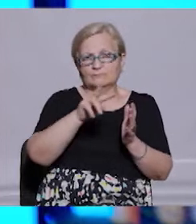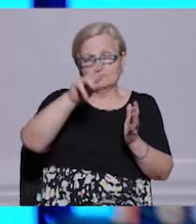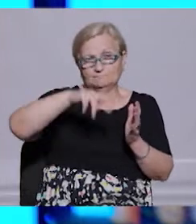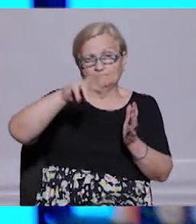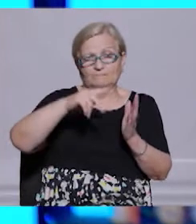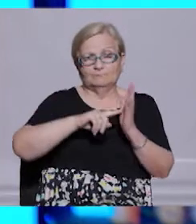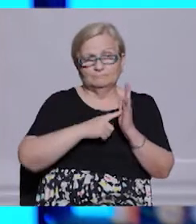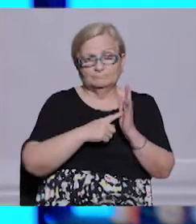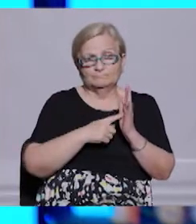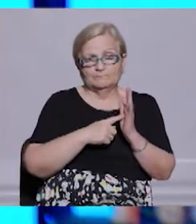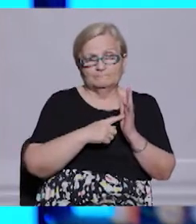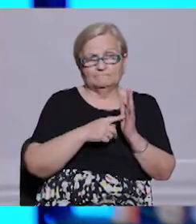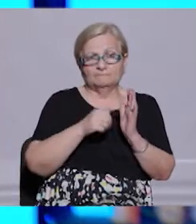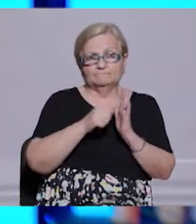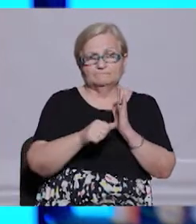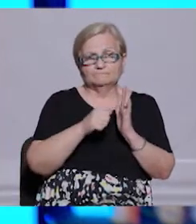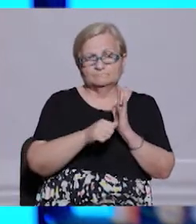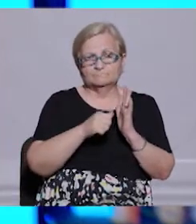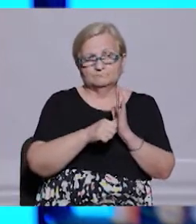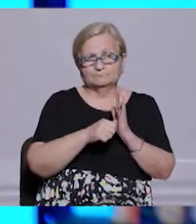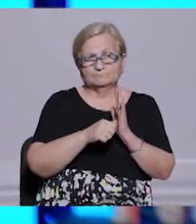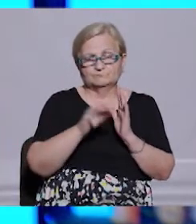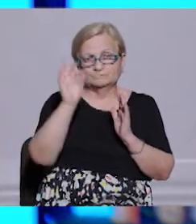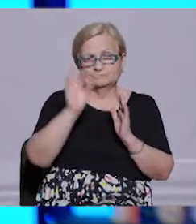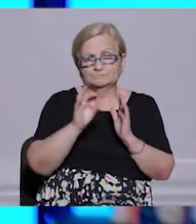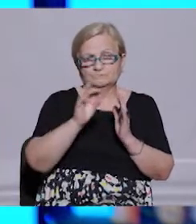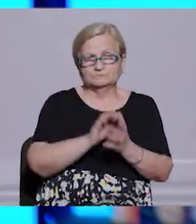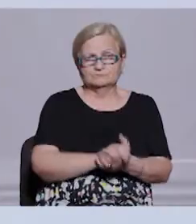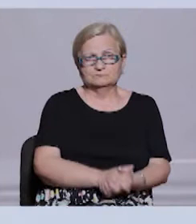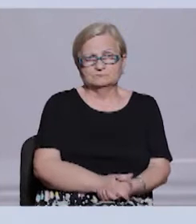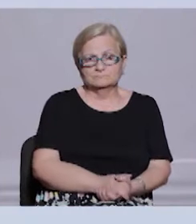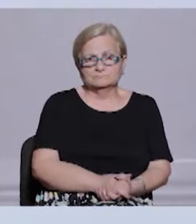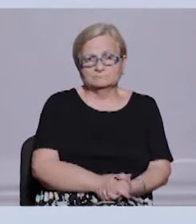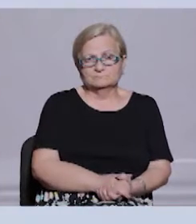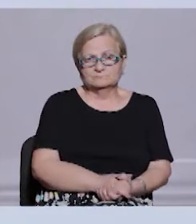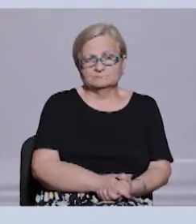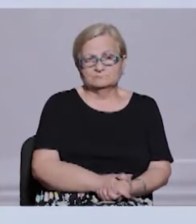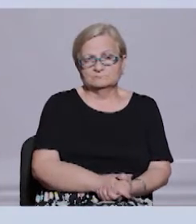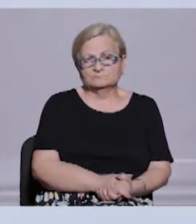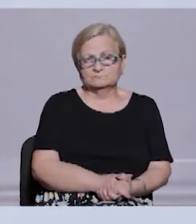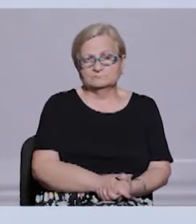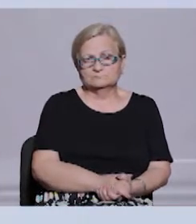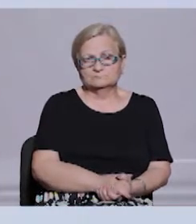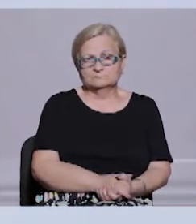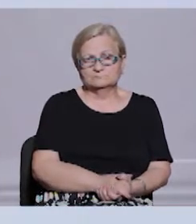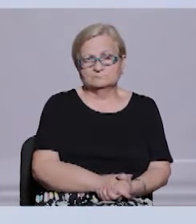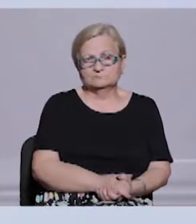მივიღე 60 მიასედი იგივე 60%. ეს იმ შემთხვევაში თუ ნიშნულში